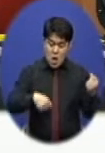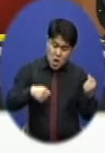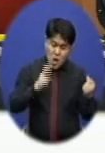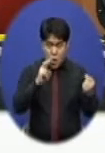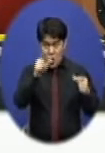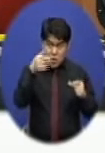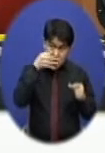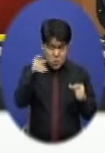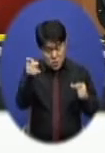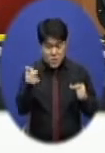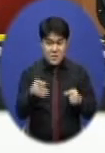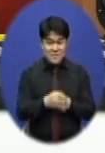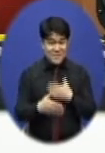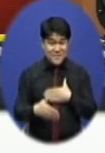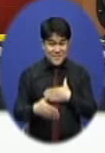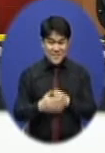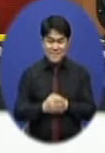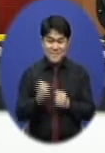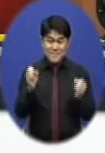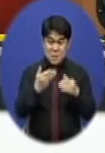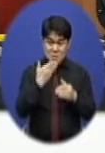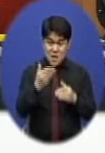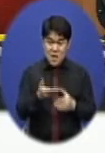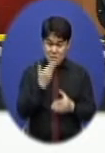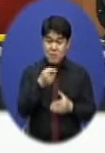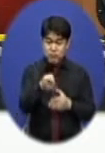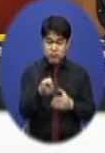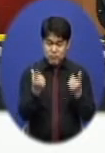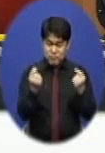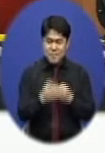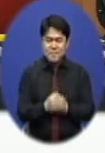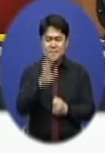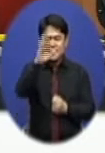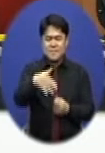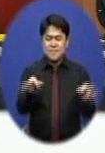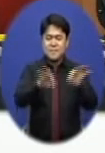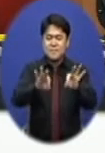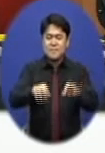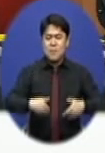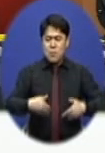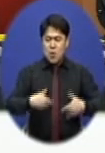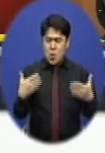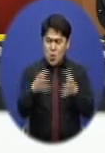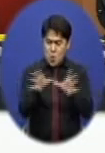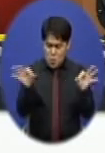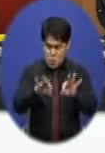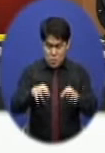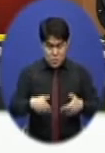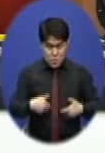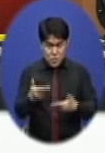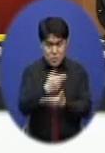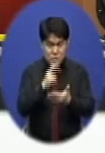보시고 그래서 또 이렇게 대화도 하고 네. 같이 밥도 드시고 그러면 아니, 됩니다. 개를 해야 될 것 같아요. 우리 모임. 모임을 해서 좋죠,